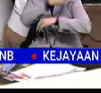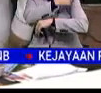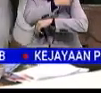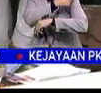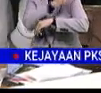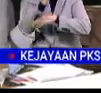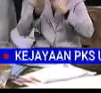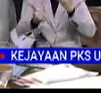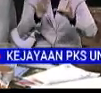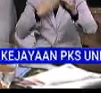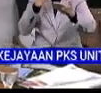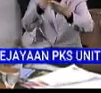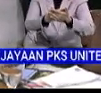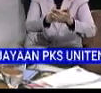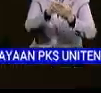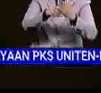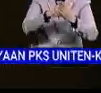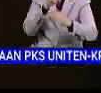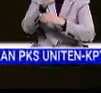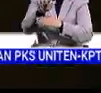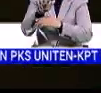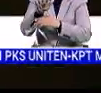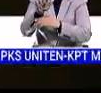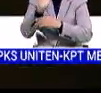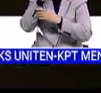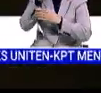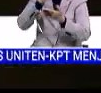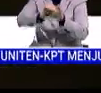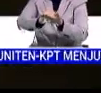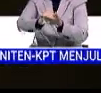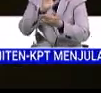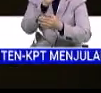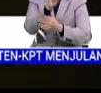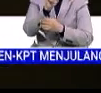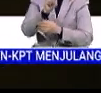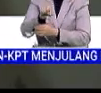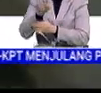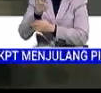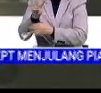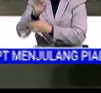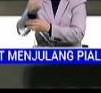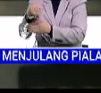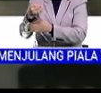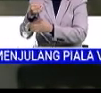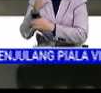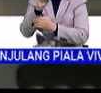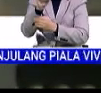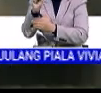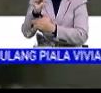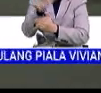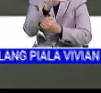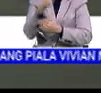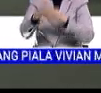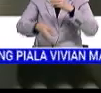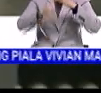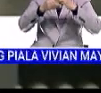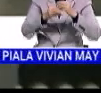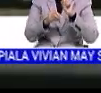yang dijangka tiba pada Mei nanti dengan tempahan 6.4 juta dos dan